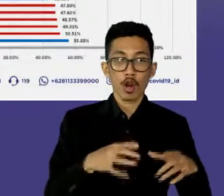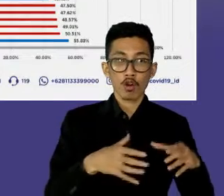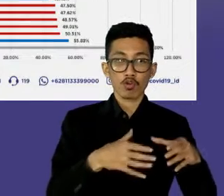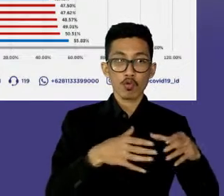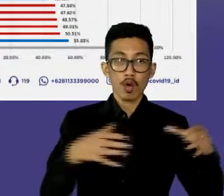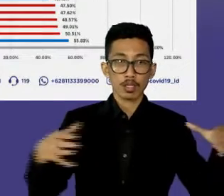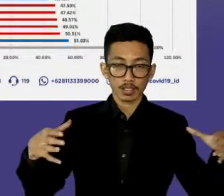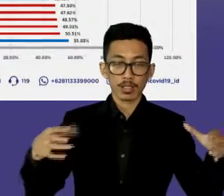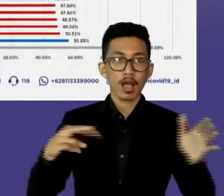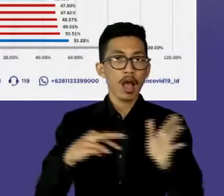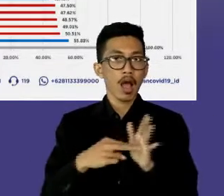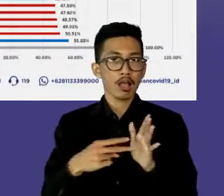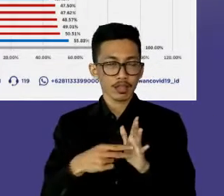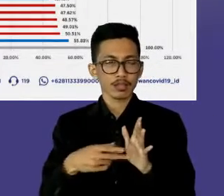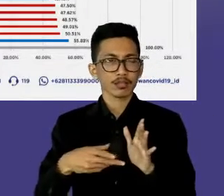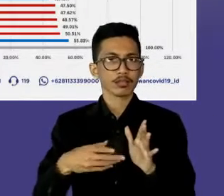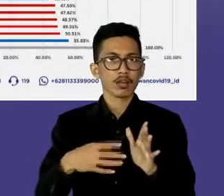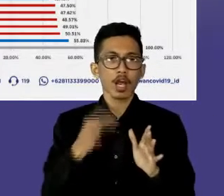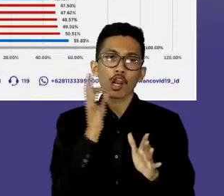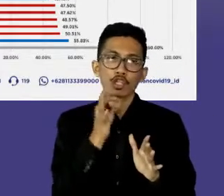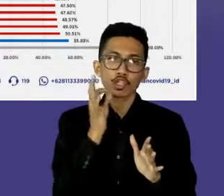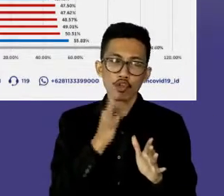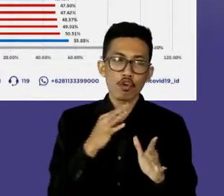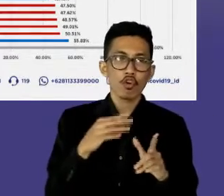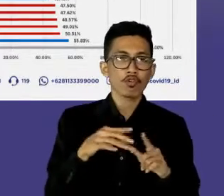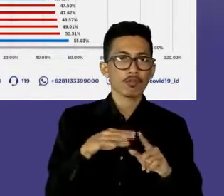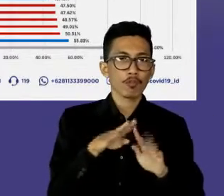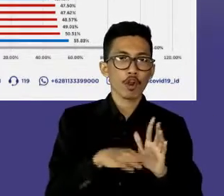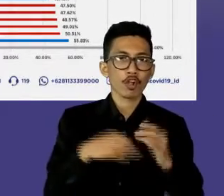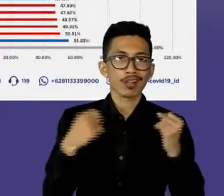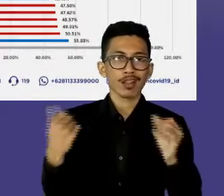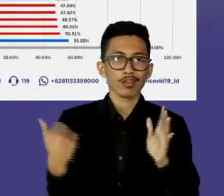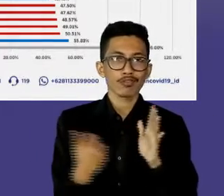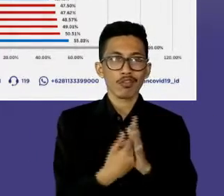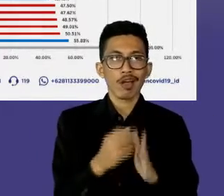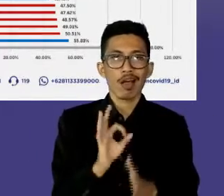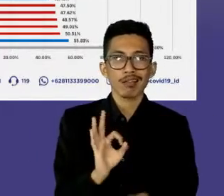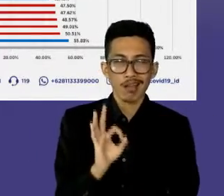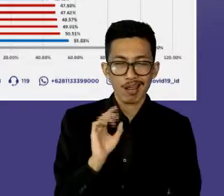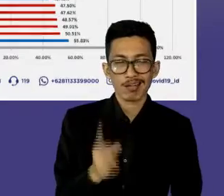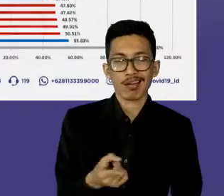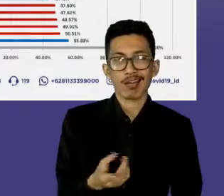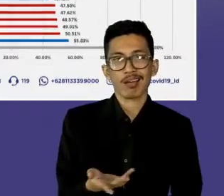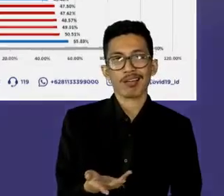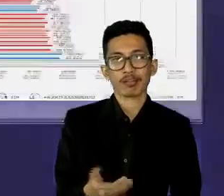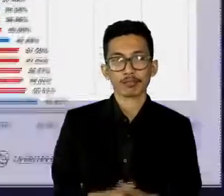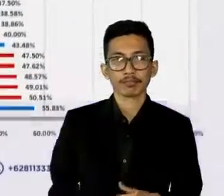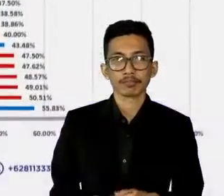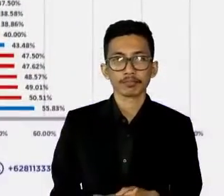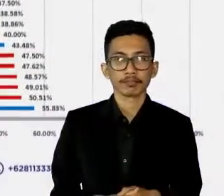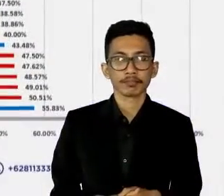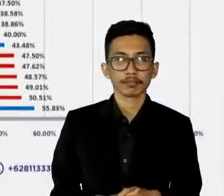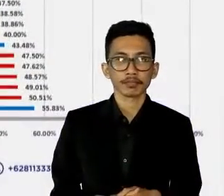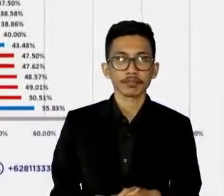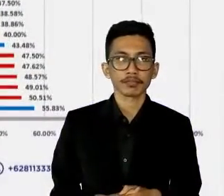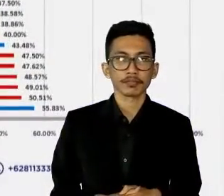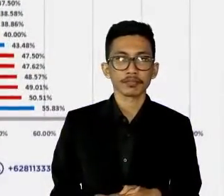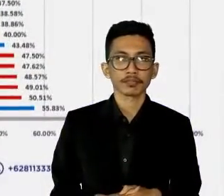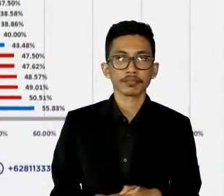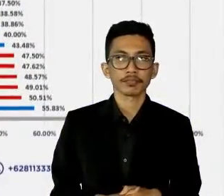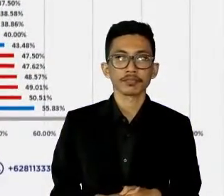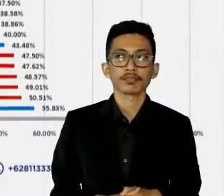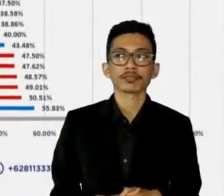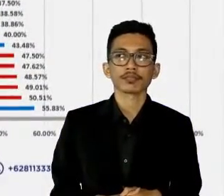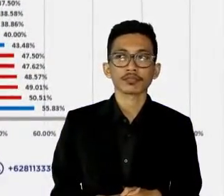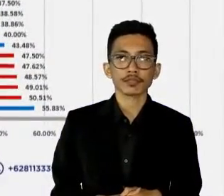luas wilayah kelurahan dan desa di wilayah itu dengan kepatuhan rendah gitu. Untuk menggunakan masker, cakupan yang paling luas